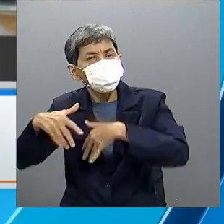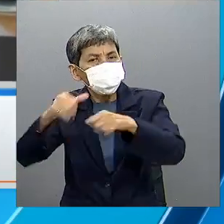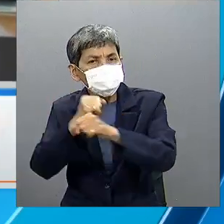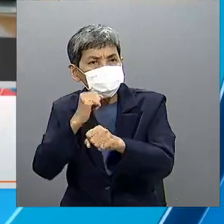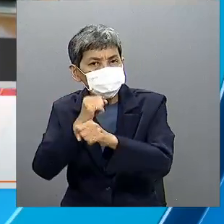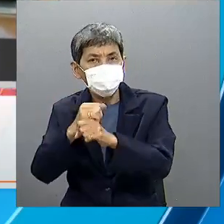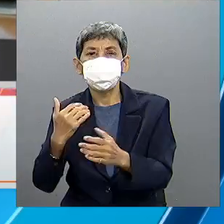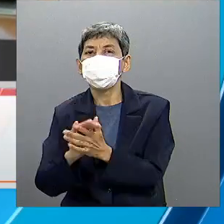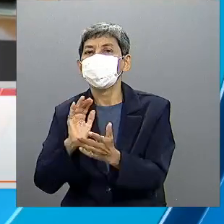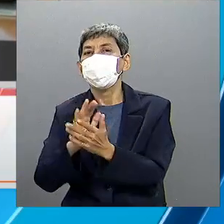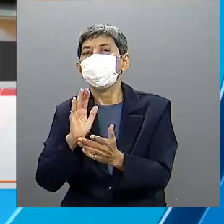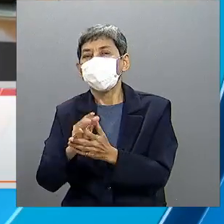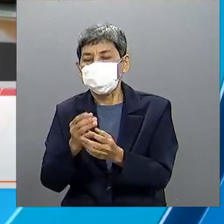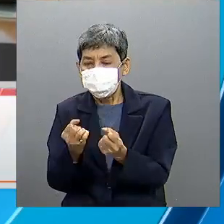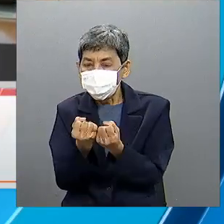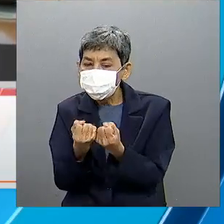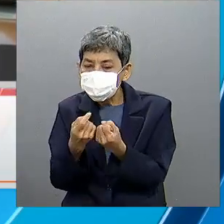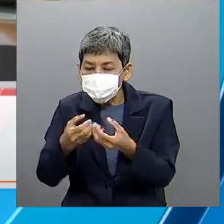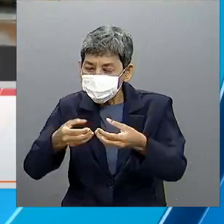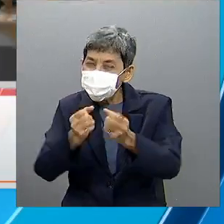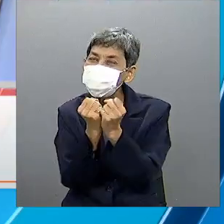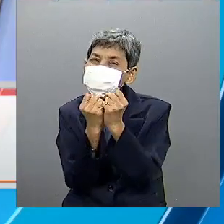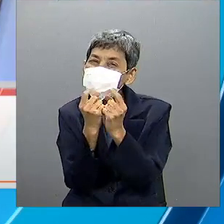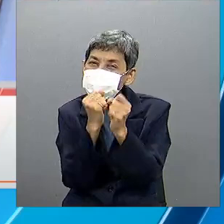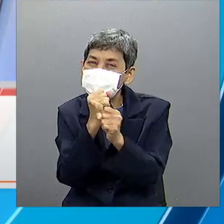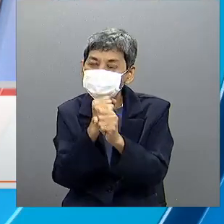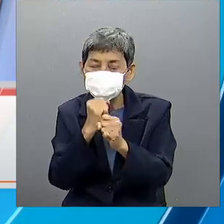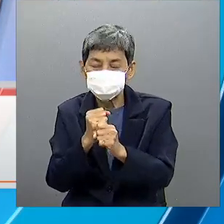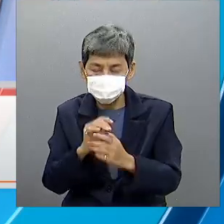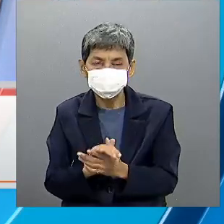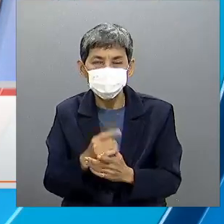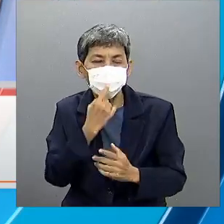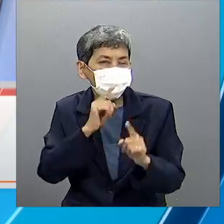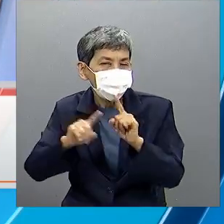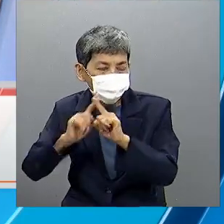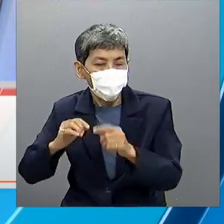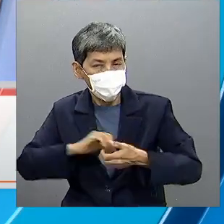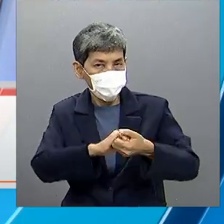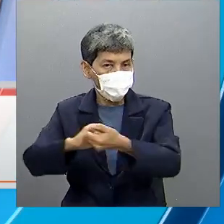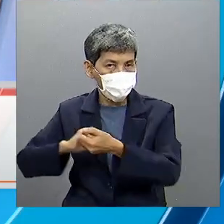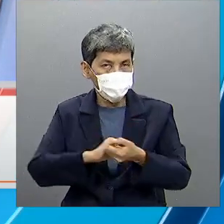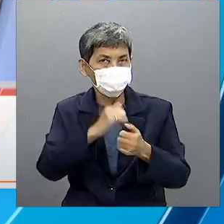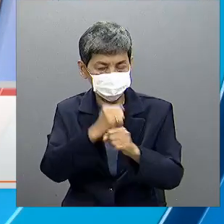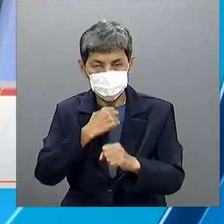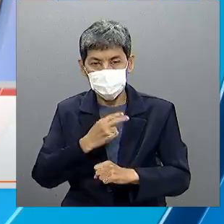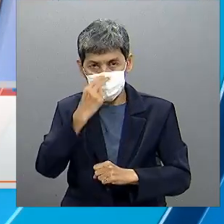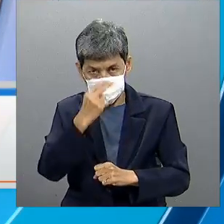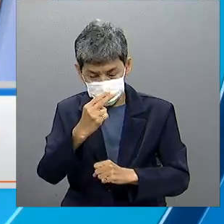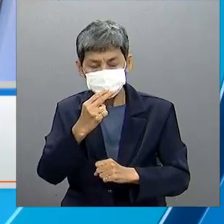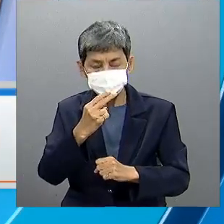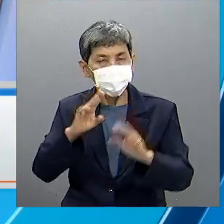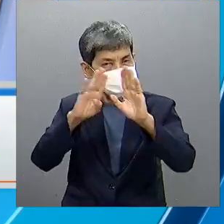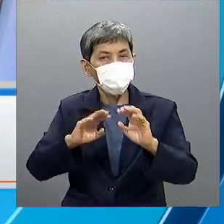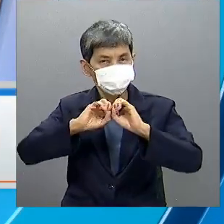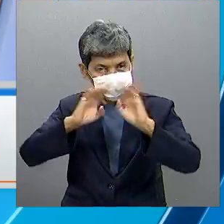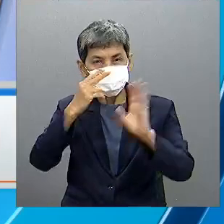มีกรอบหลักรถแบบนี้ค่ะ เนี่ยแหละค่ะเป็นการร่วมมือแล้วก็ตอนนี้เริ่มเห็นเป็นรูปธรรมแล้วนะคะคุ